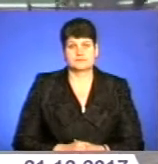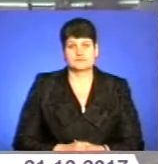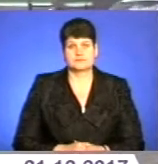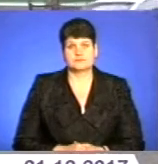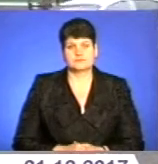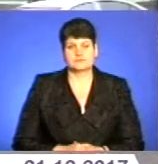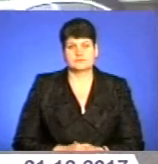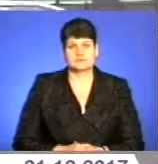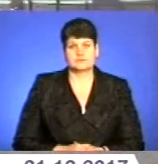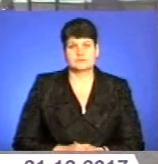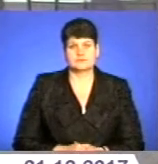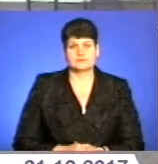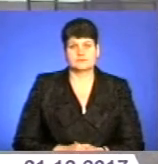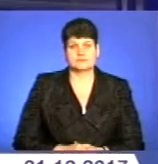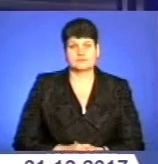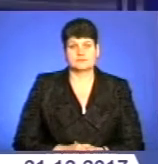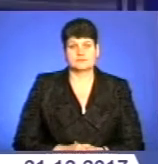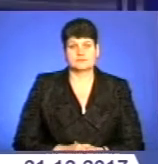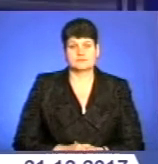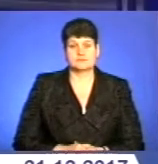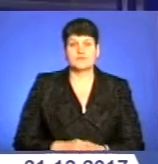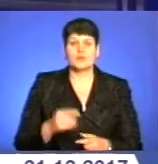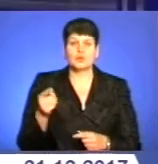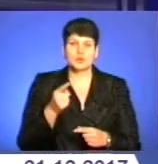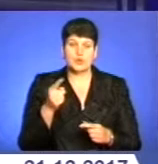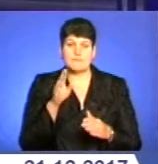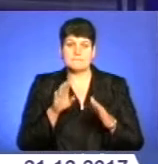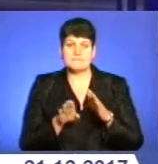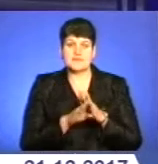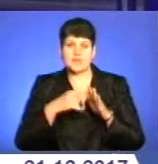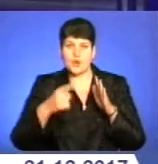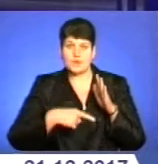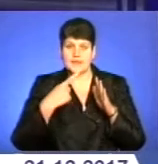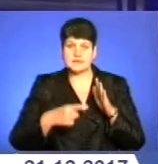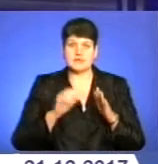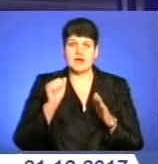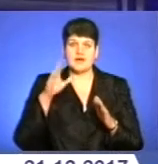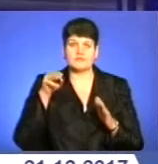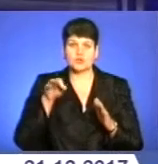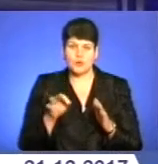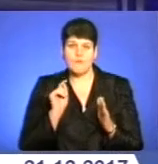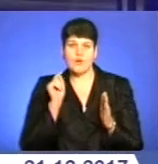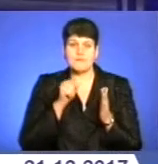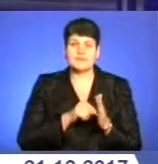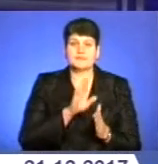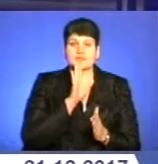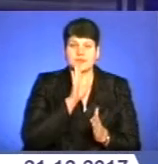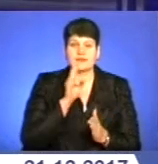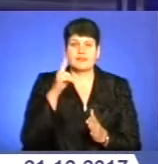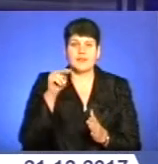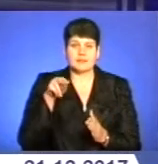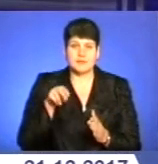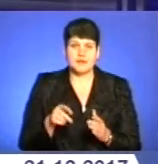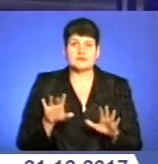Оксана Галіяш. Вісті ТТБ. У Тернополі під колесами авто опинилася жінка. Дорожньо-транспортна пригода